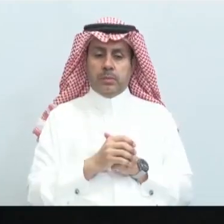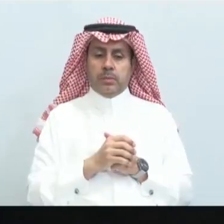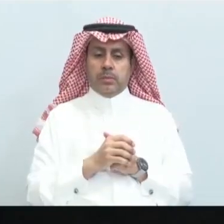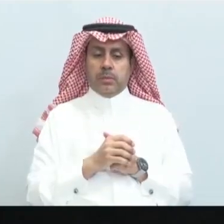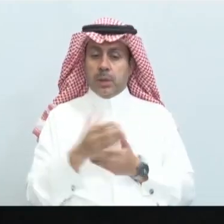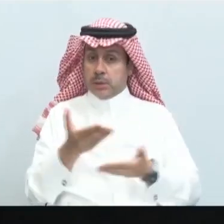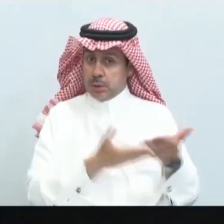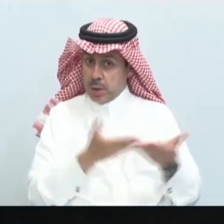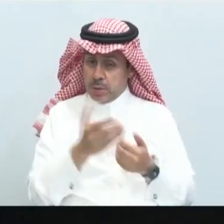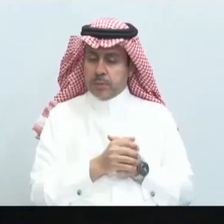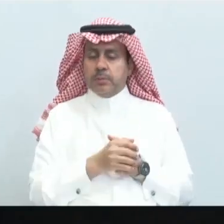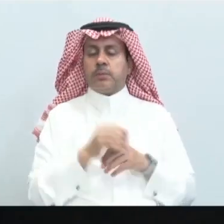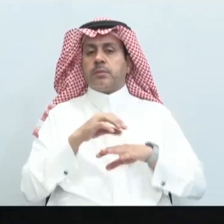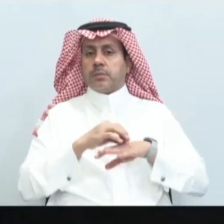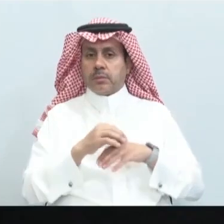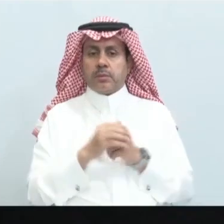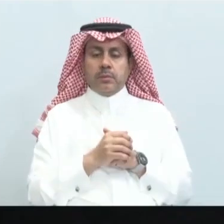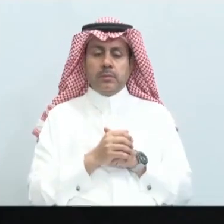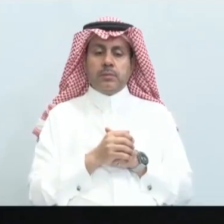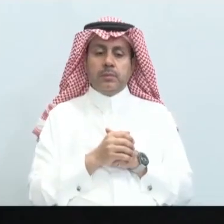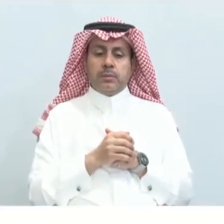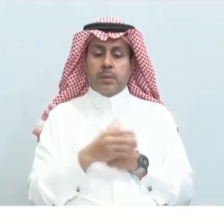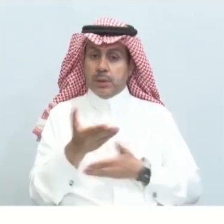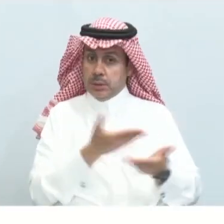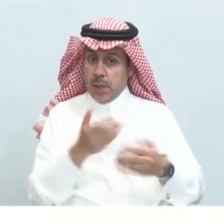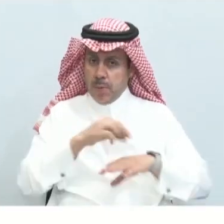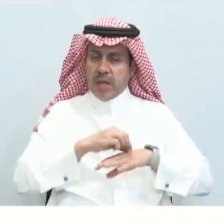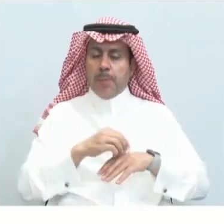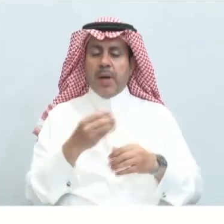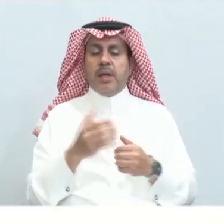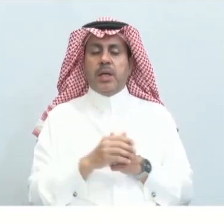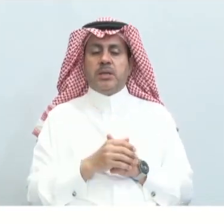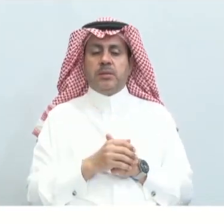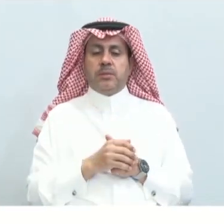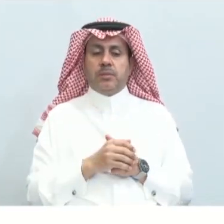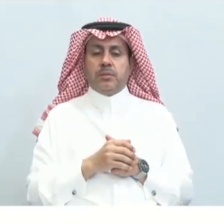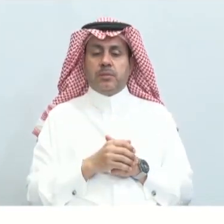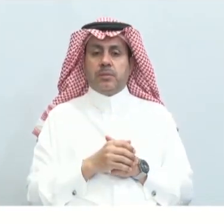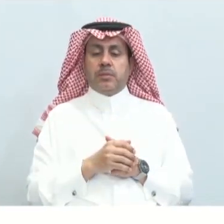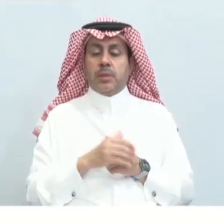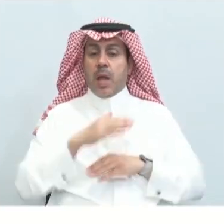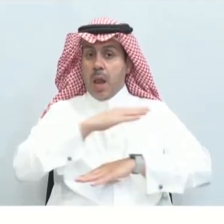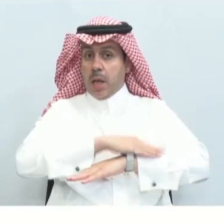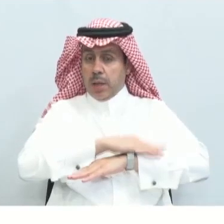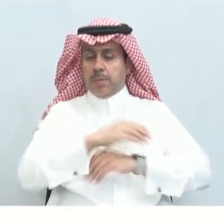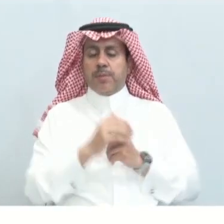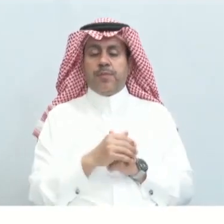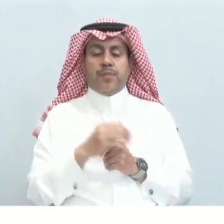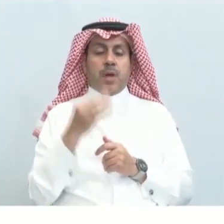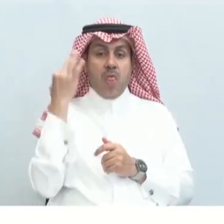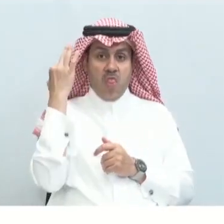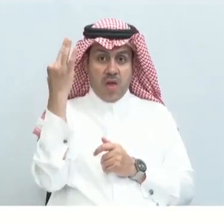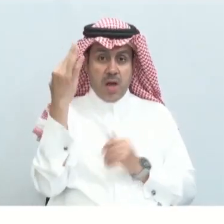التعامل مع الناس والاداب الاداب وسنقسم هذه الاداب الى ثلاثه دروس الاداب واحد